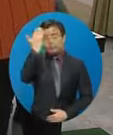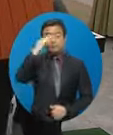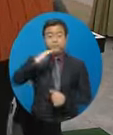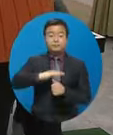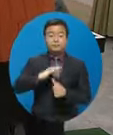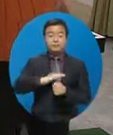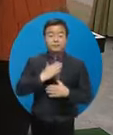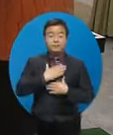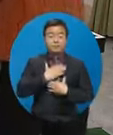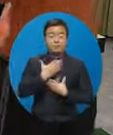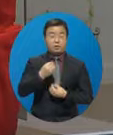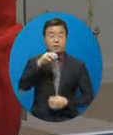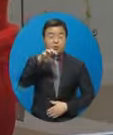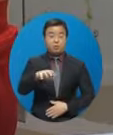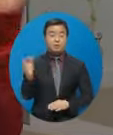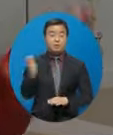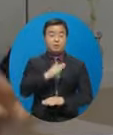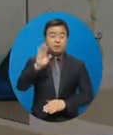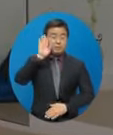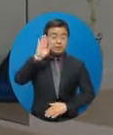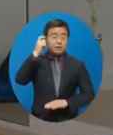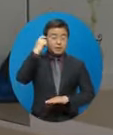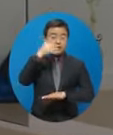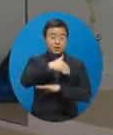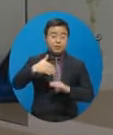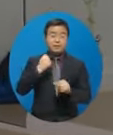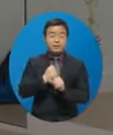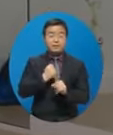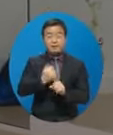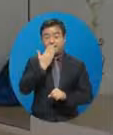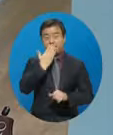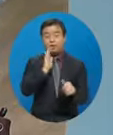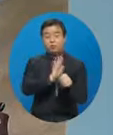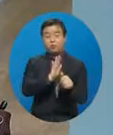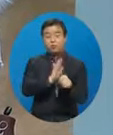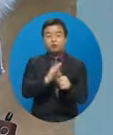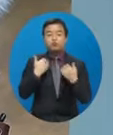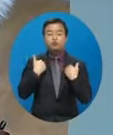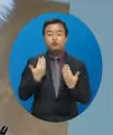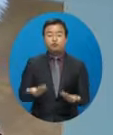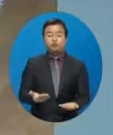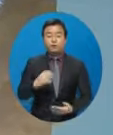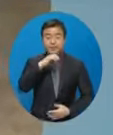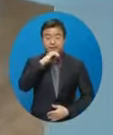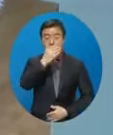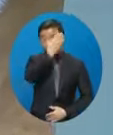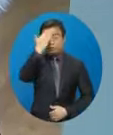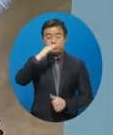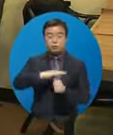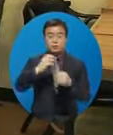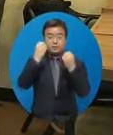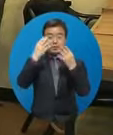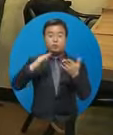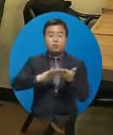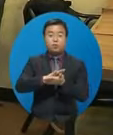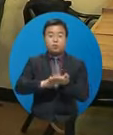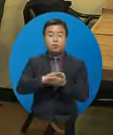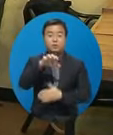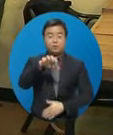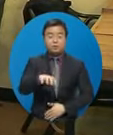청소년들에게 편한 공간에서 미래에 대한 계획을 짤수 있게 도와주는 휴카페. 청소년들의